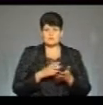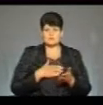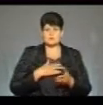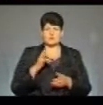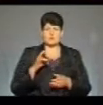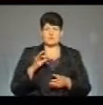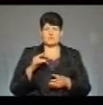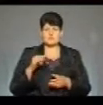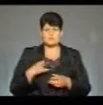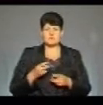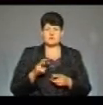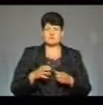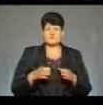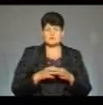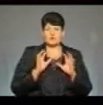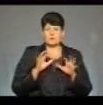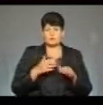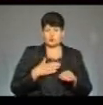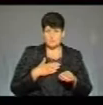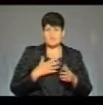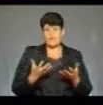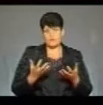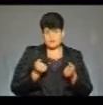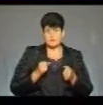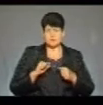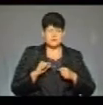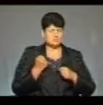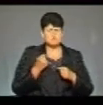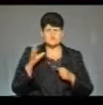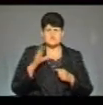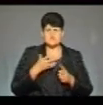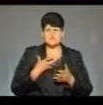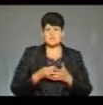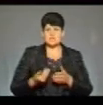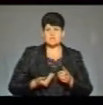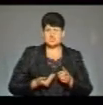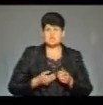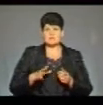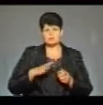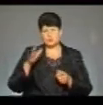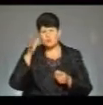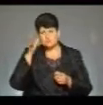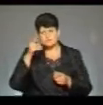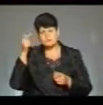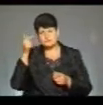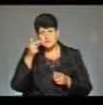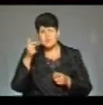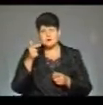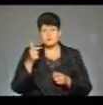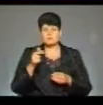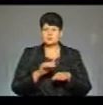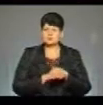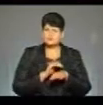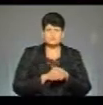Новоселівці. Він прийшов в секцію волейболу до мене, я його взяв і ми дружили все своє життя. Він став мудрим, освіченим, незрівнянної